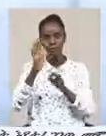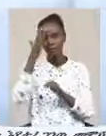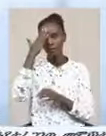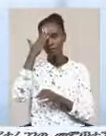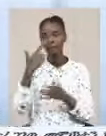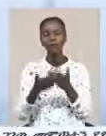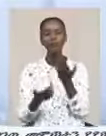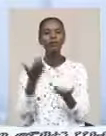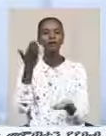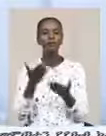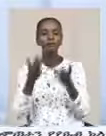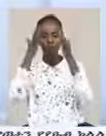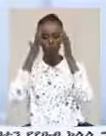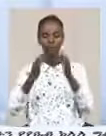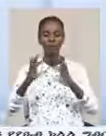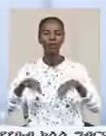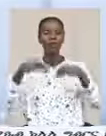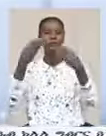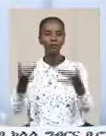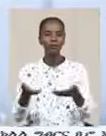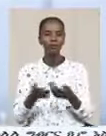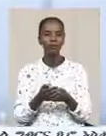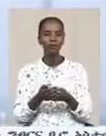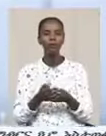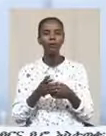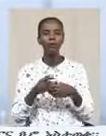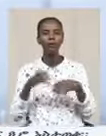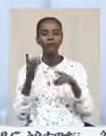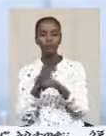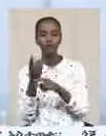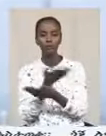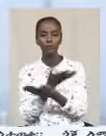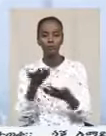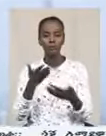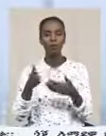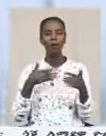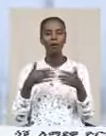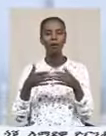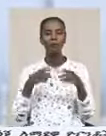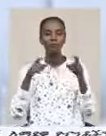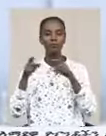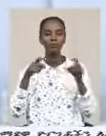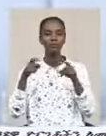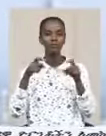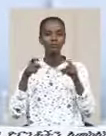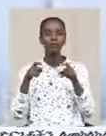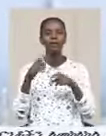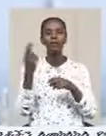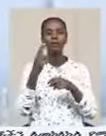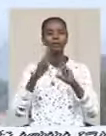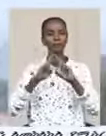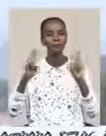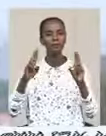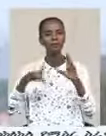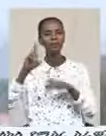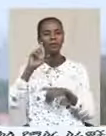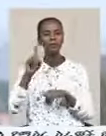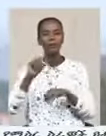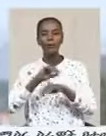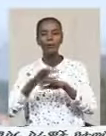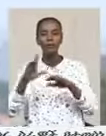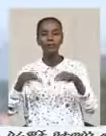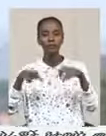አንጻር ውሳኔ ለመስጠትም የሚፈጠሩ ጉዳዮችንም በቀላሉ ለመቆጣጠር ጠቀሜታው እጅግ ከፍተኛ ነው። መሬት ግጭት